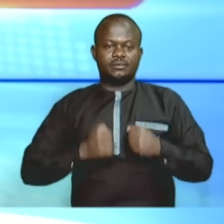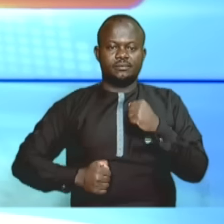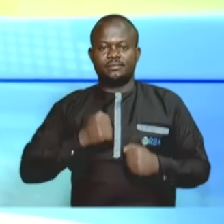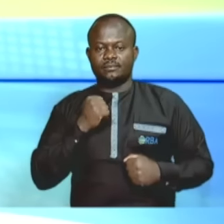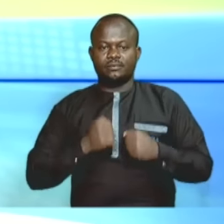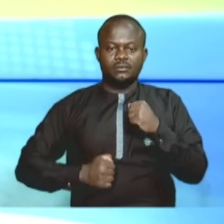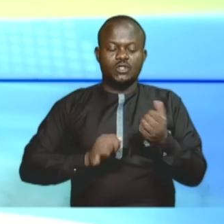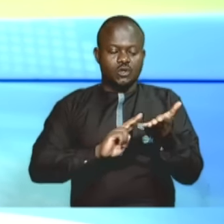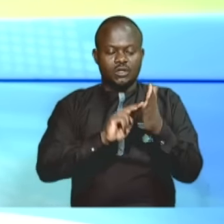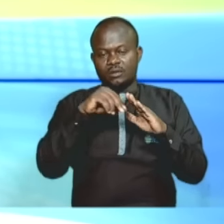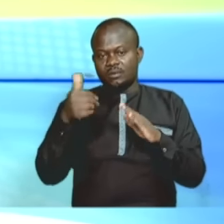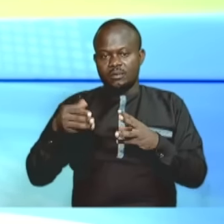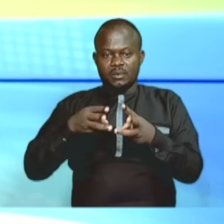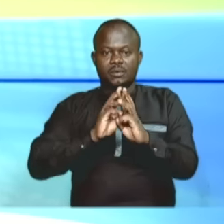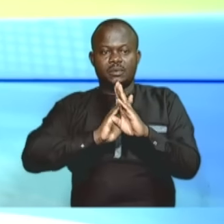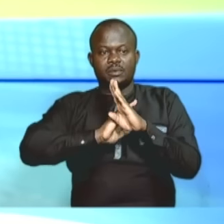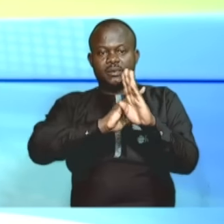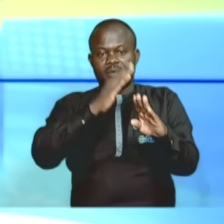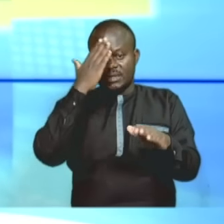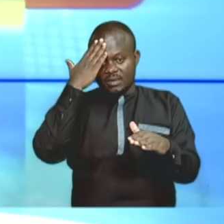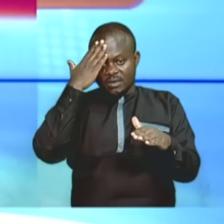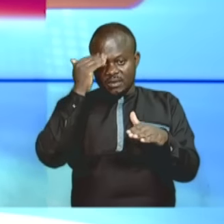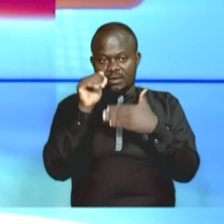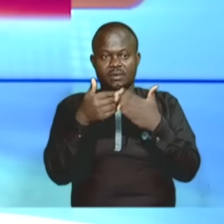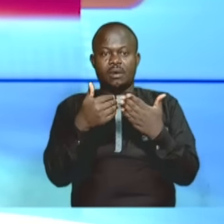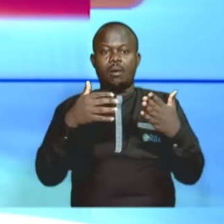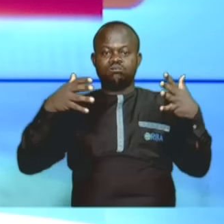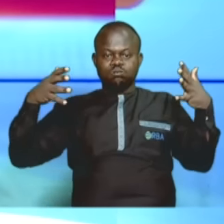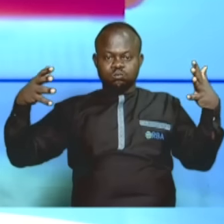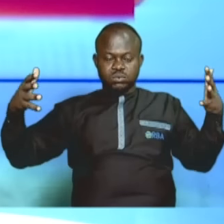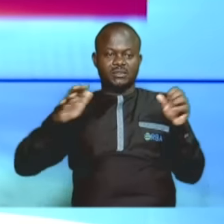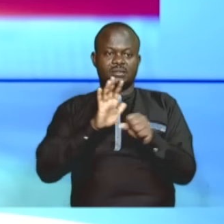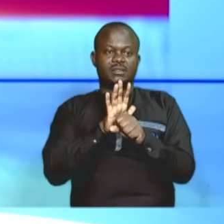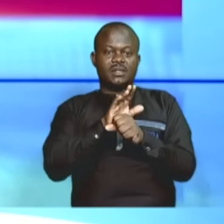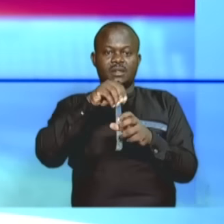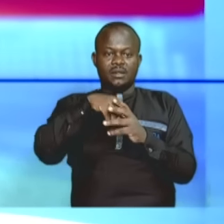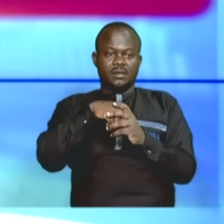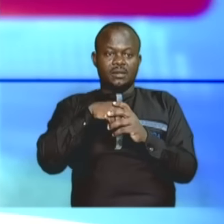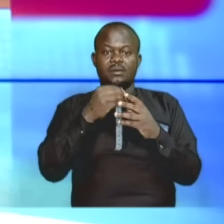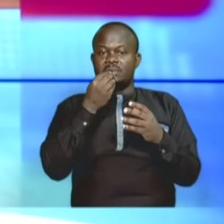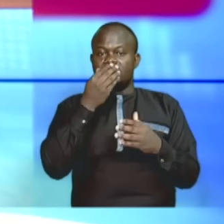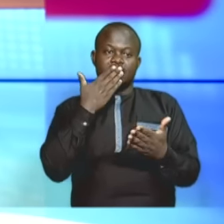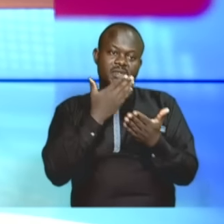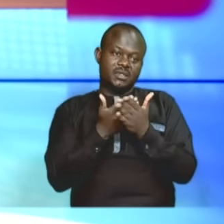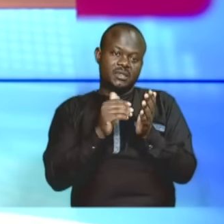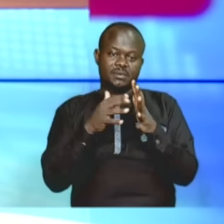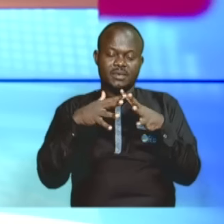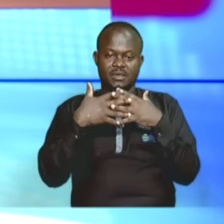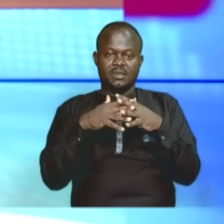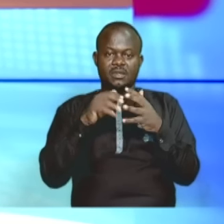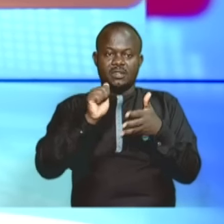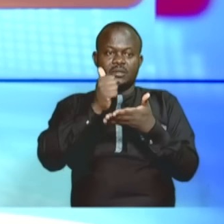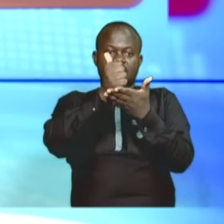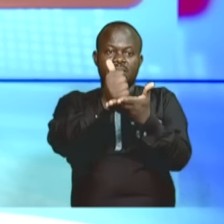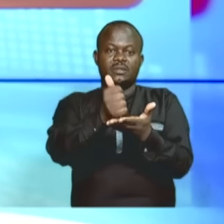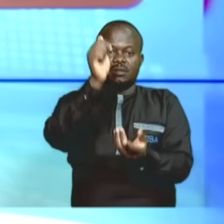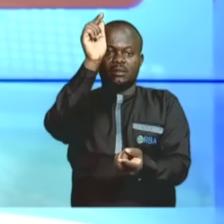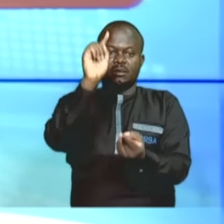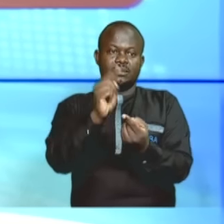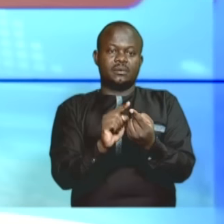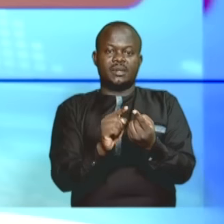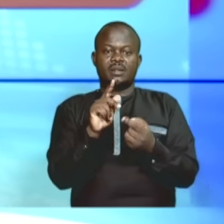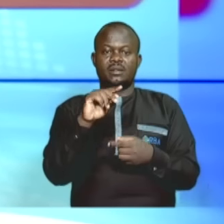ubundi buryo bubarinda kugira umubyibuho ukabije burimo imirire inoze ndetse n'imashini zishobora kubafasha kugabanya